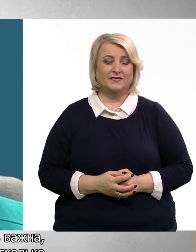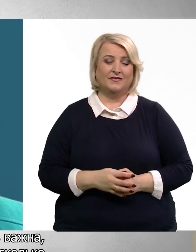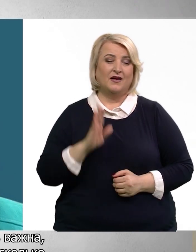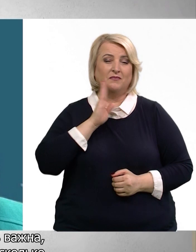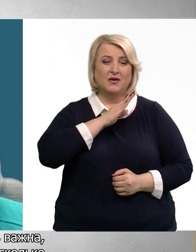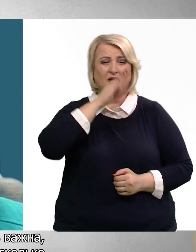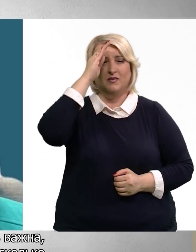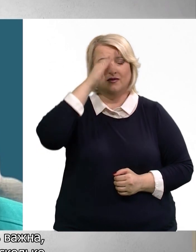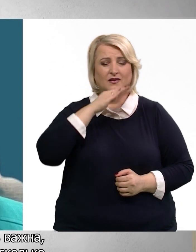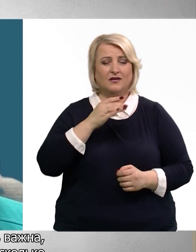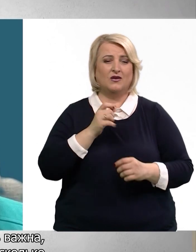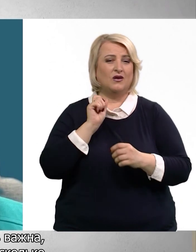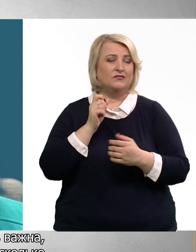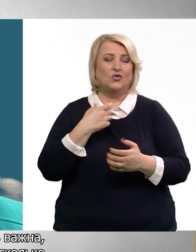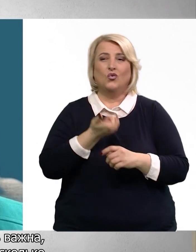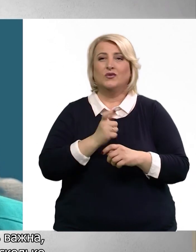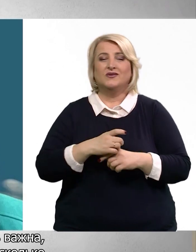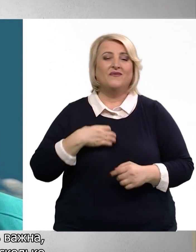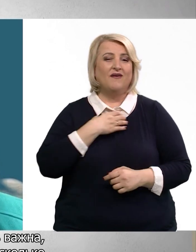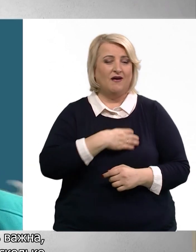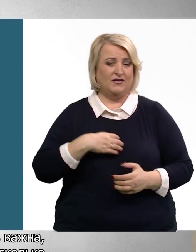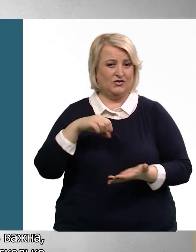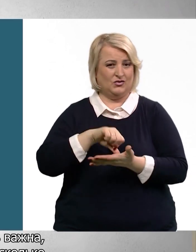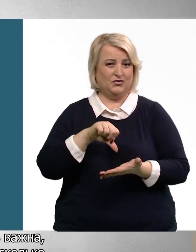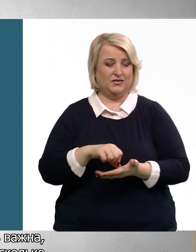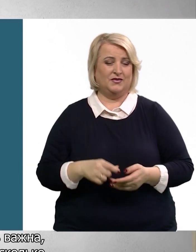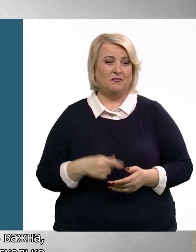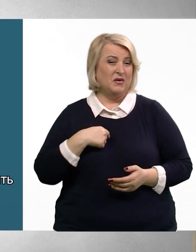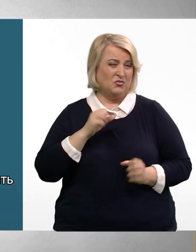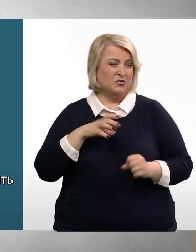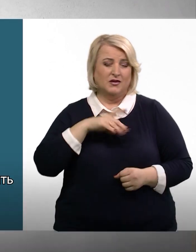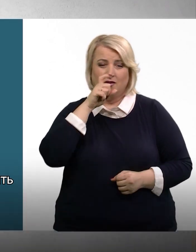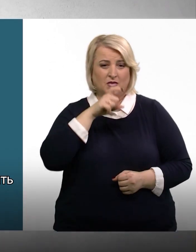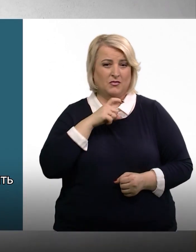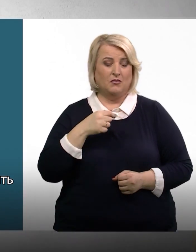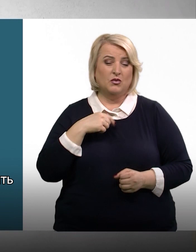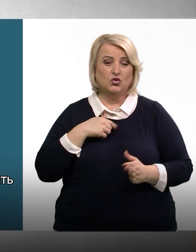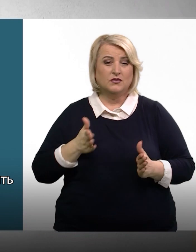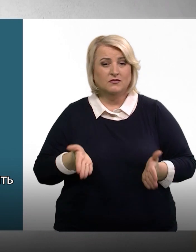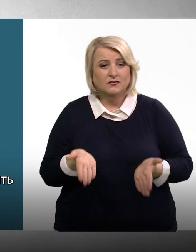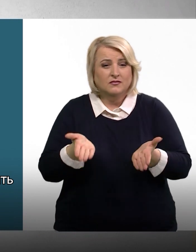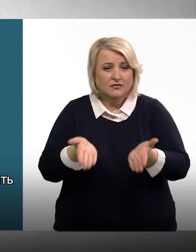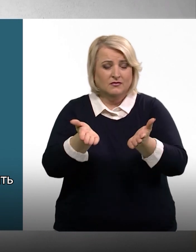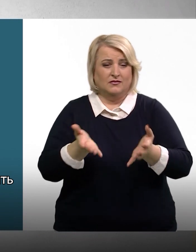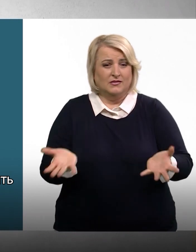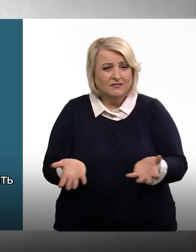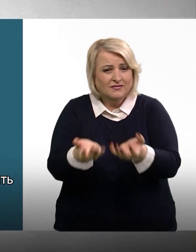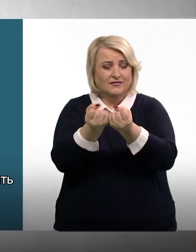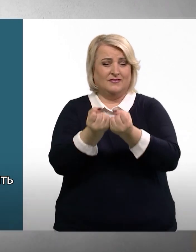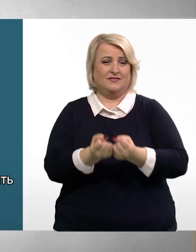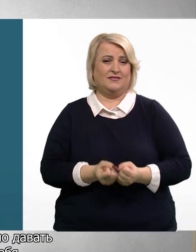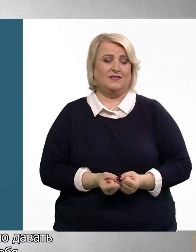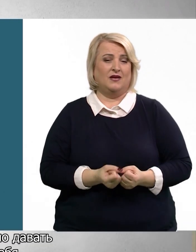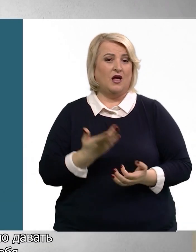un rol foarte important pe care poate nu ne-l dăm seama. Noi putem să îi îndrumăm și să-i încurajăm. Deci